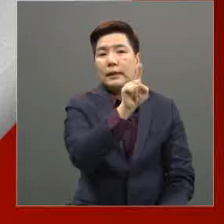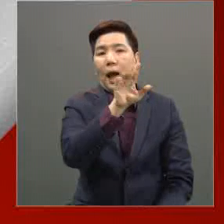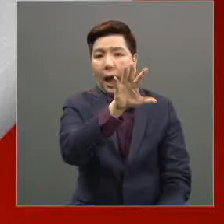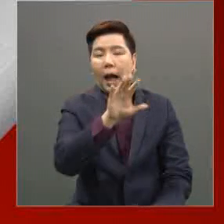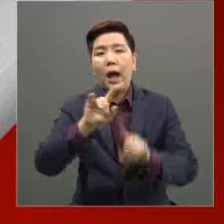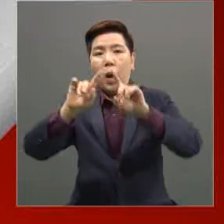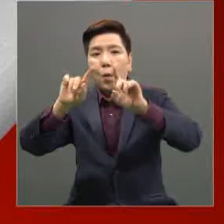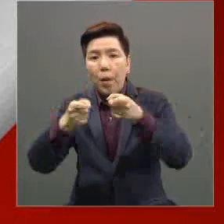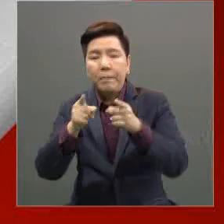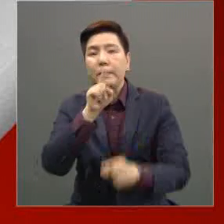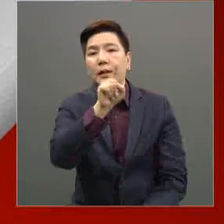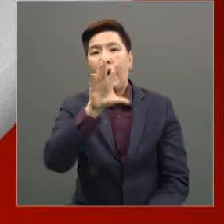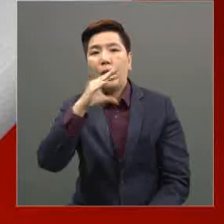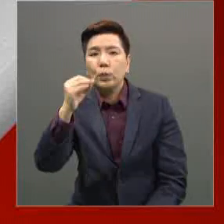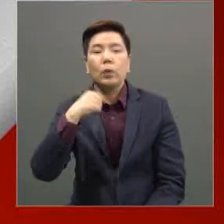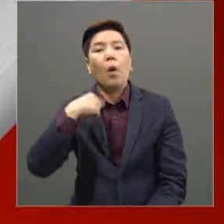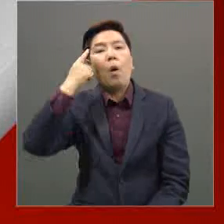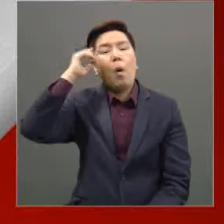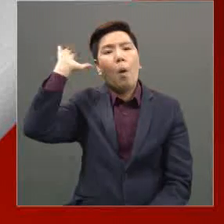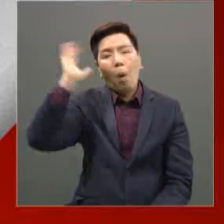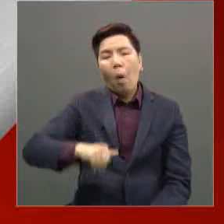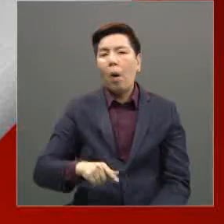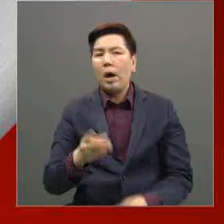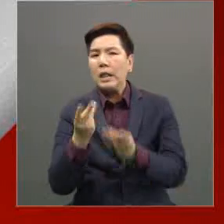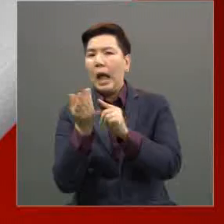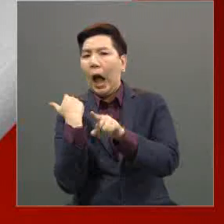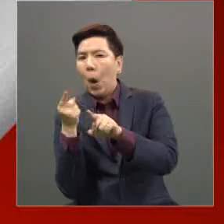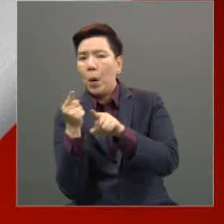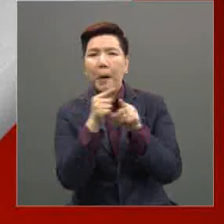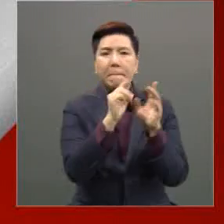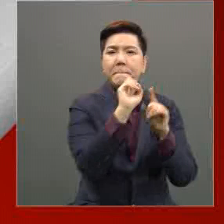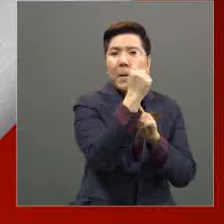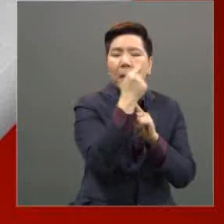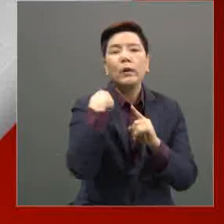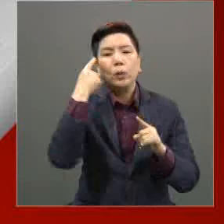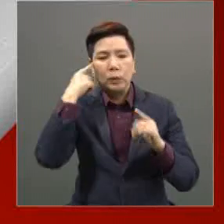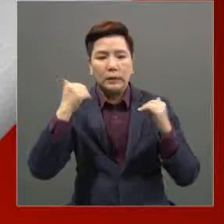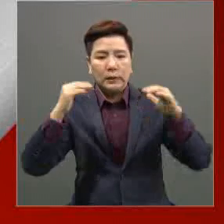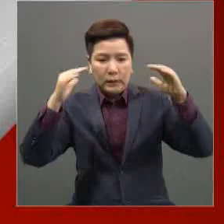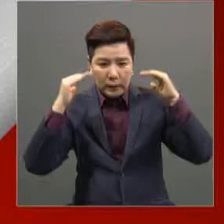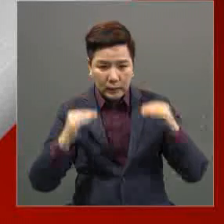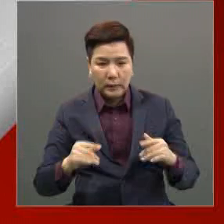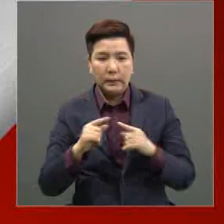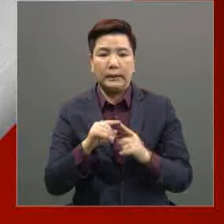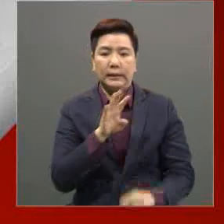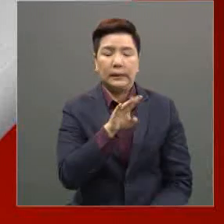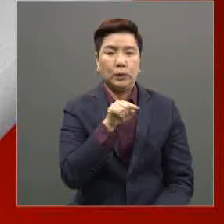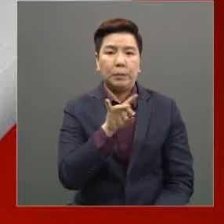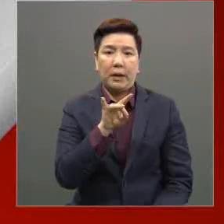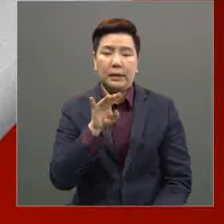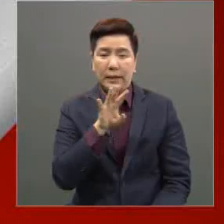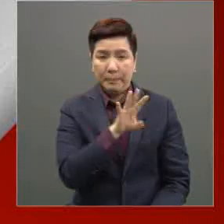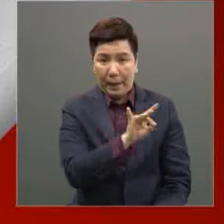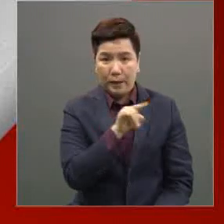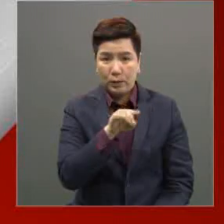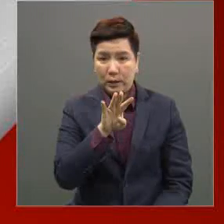เล็บ150เดิมนะจะได้เข้าใจกันนะครับว่าเป็น150สายเดิมนะครับส่วนอีก 8.48% เห็นด้วยกับเลขร